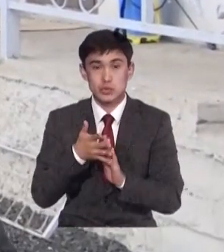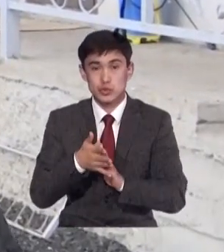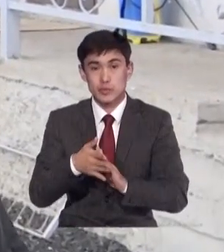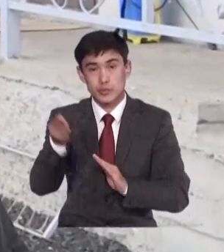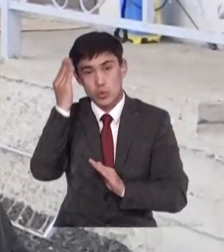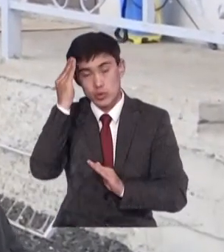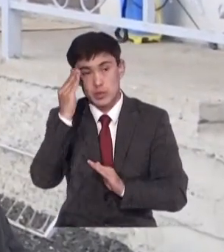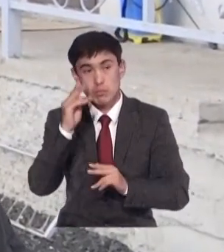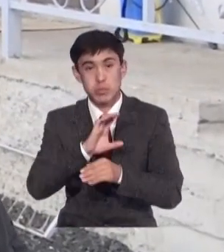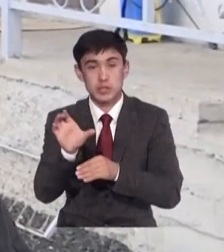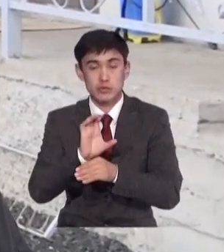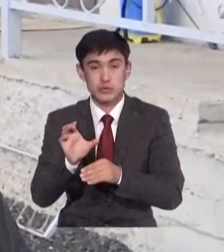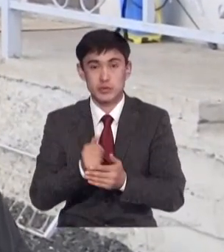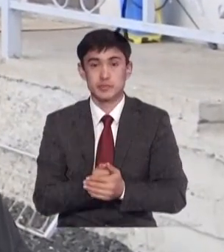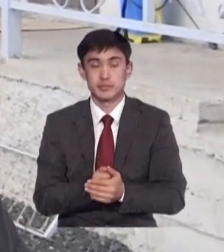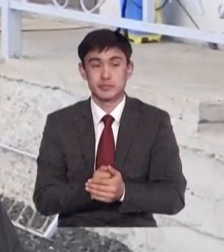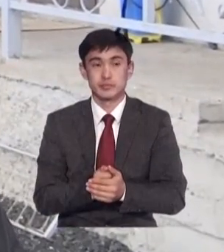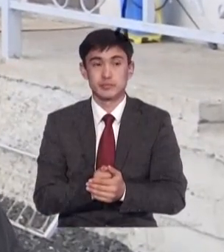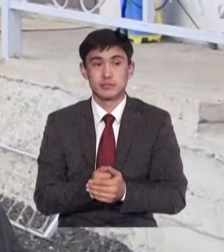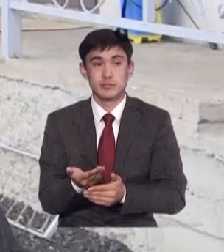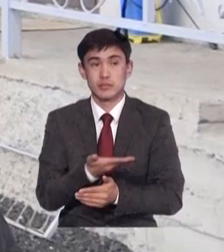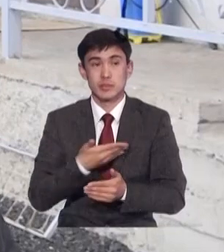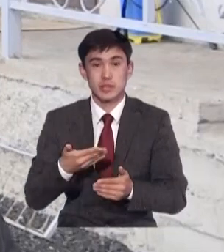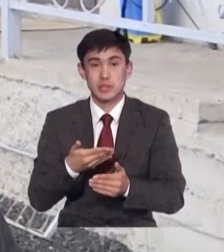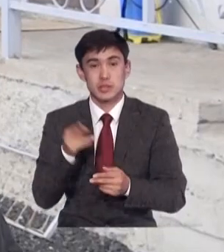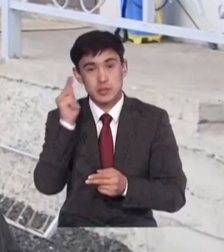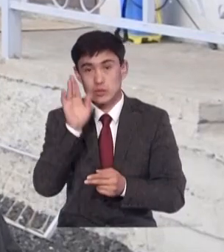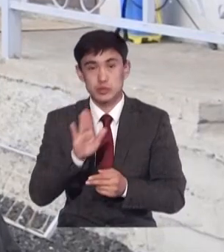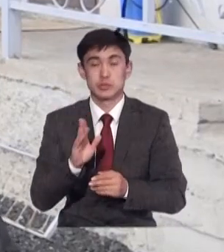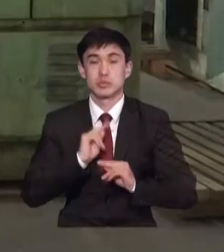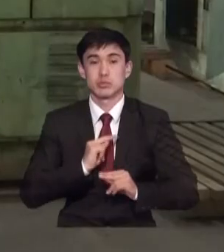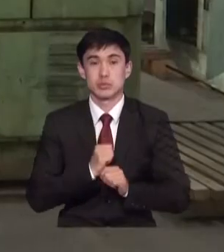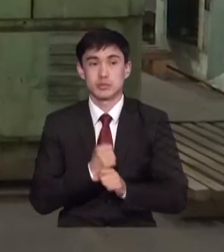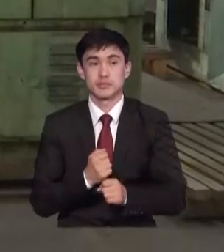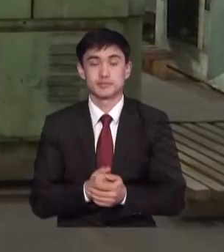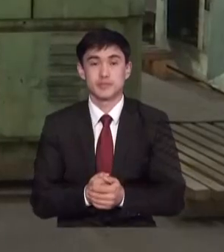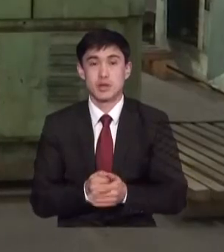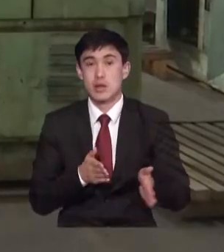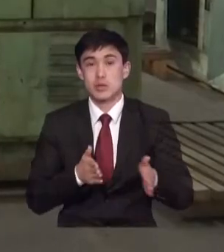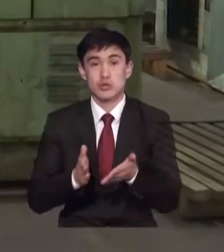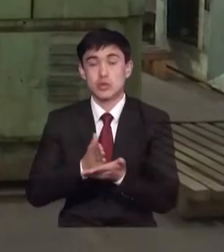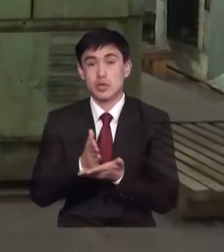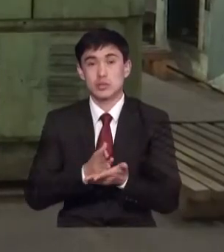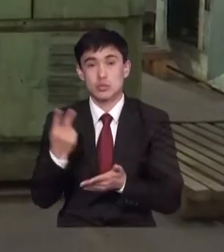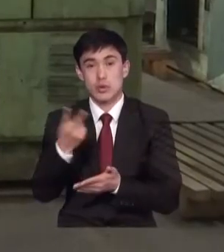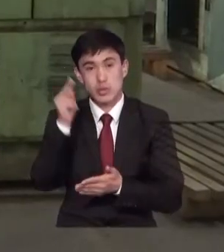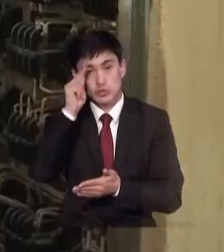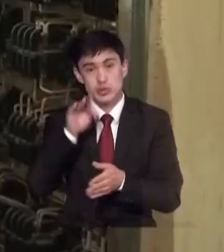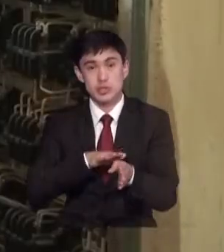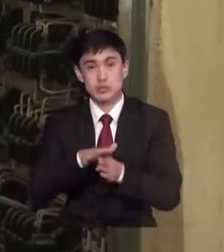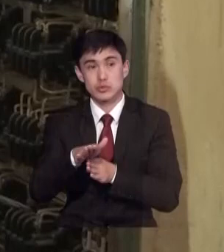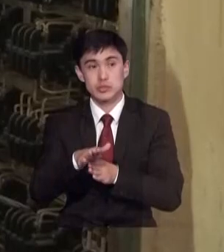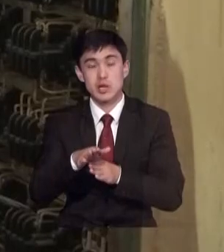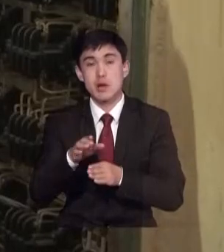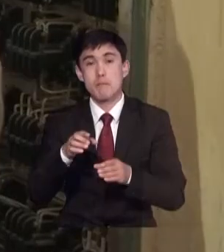науки производства, мы не научились бы работать. Дорожная карта дуального обучения реализуется